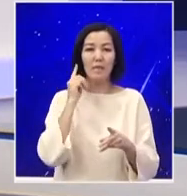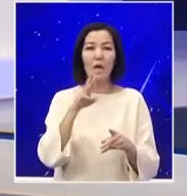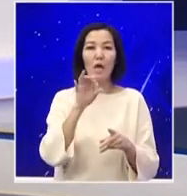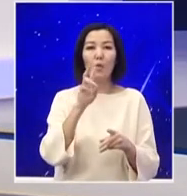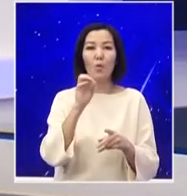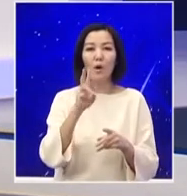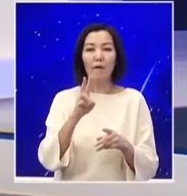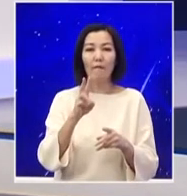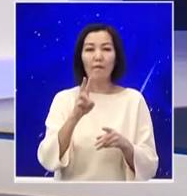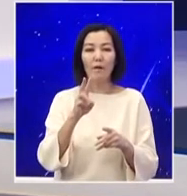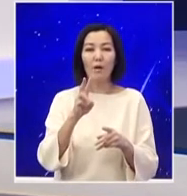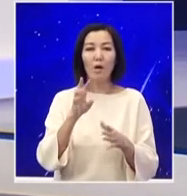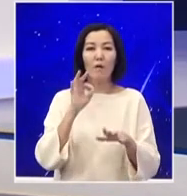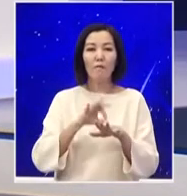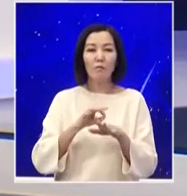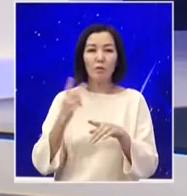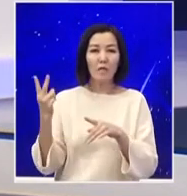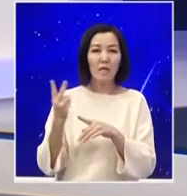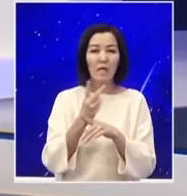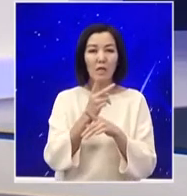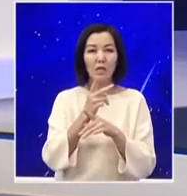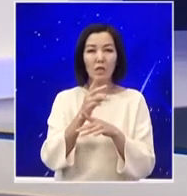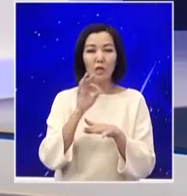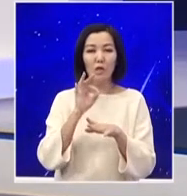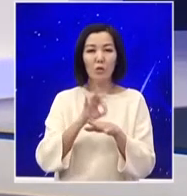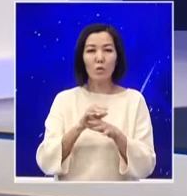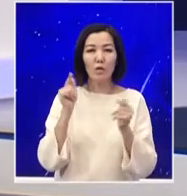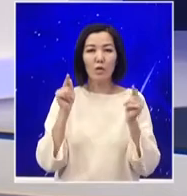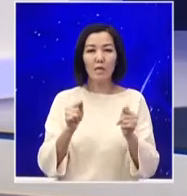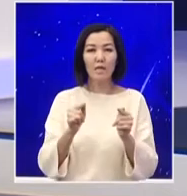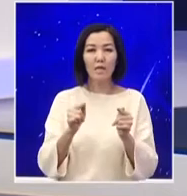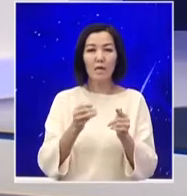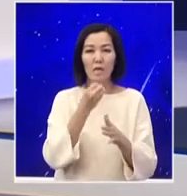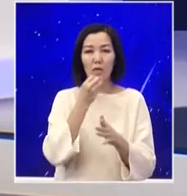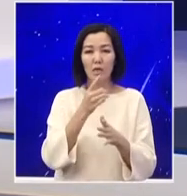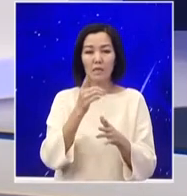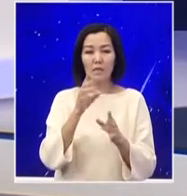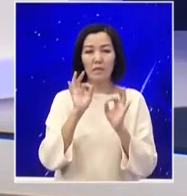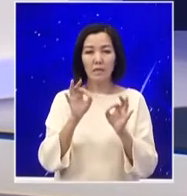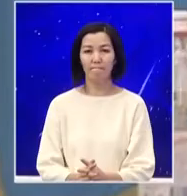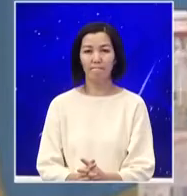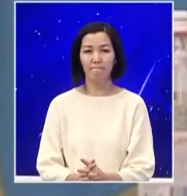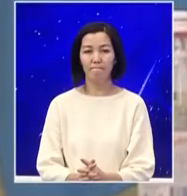Жомарт Тоқаев болжамды вирустың екінші толқынына қарсы күресті жақсы деп бағамдады.